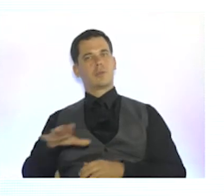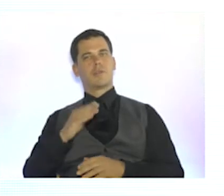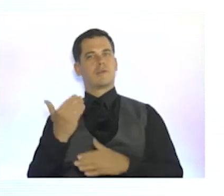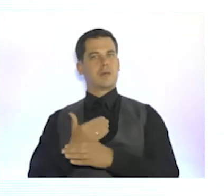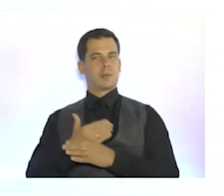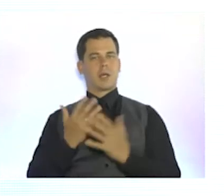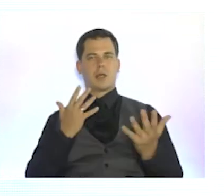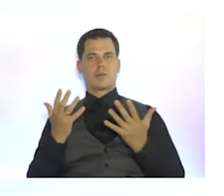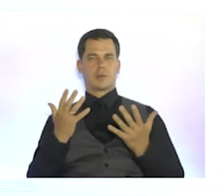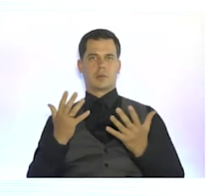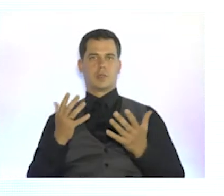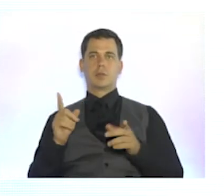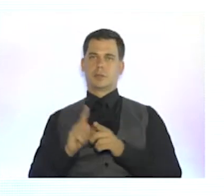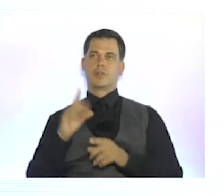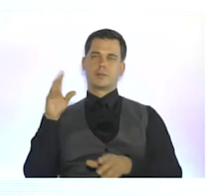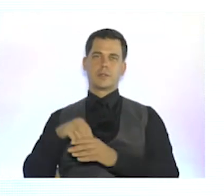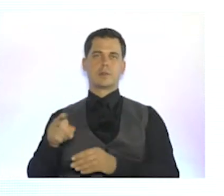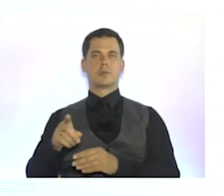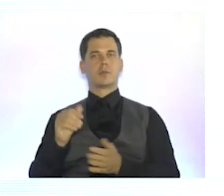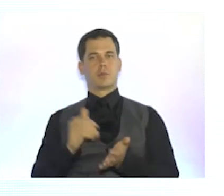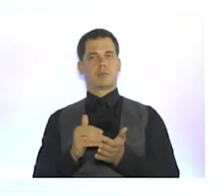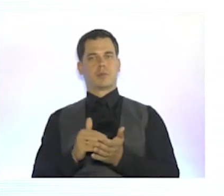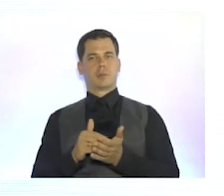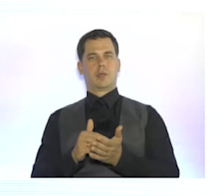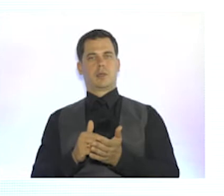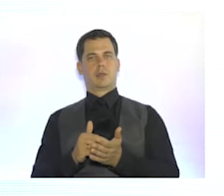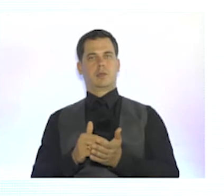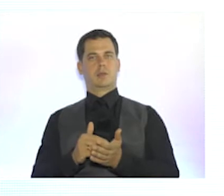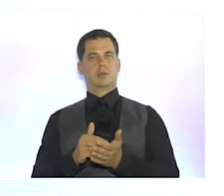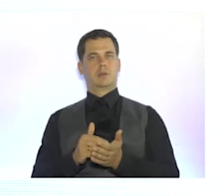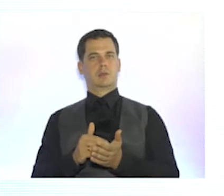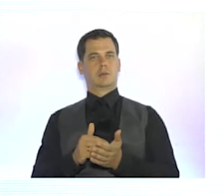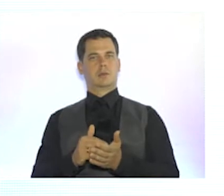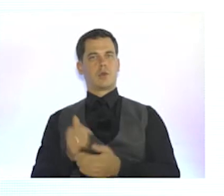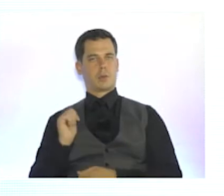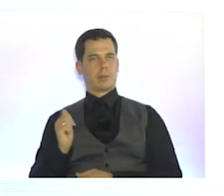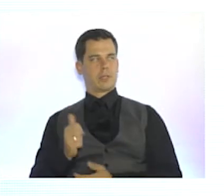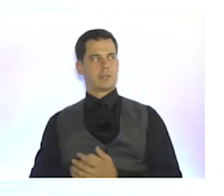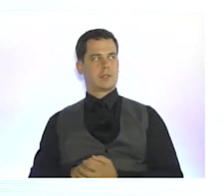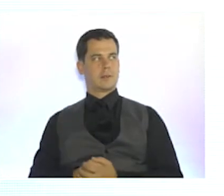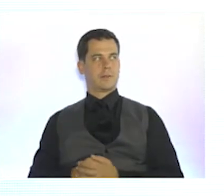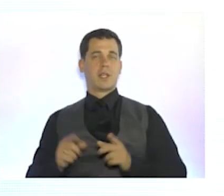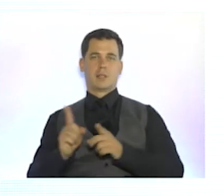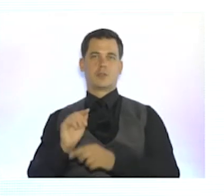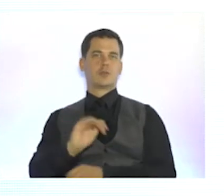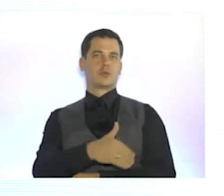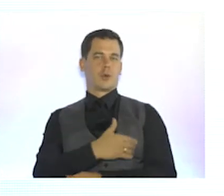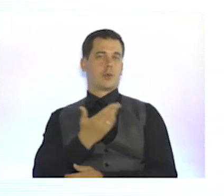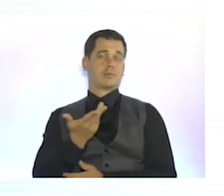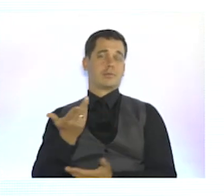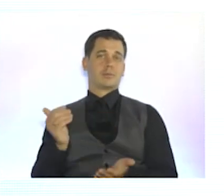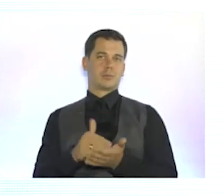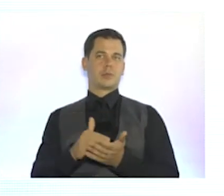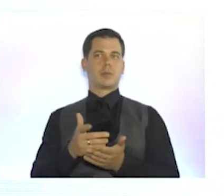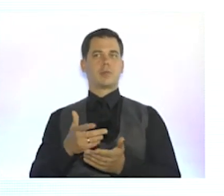który składa zapotrzebowanie na taki rodzaj kompetencji. No i szkolnictwa, które musi podążać